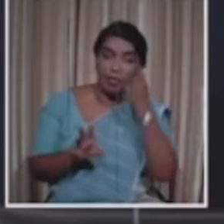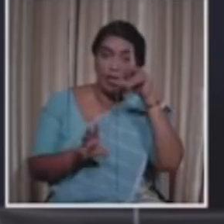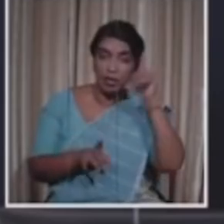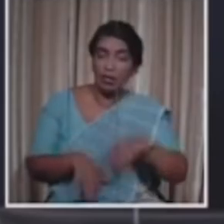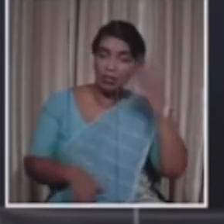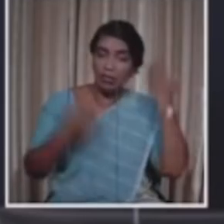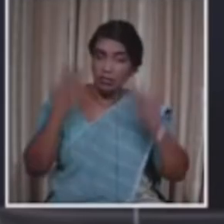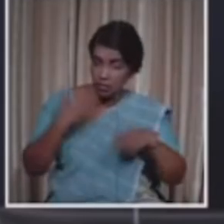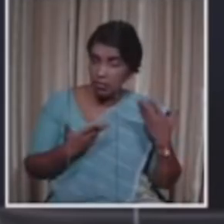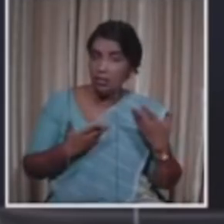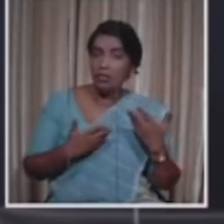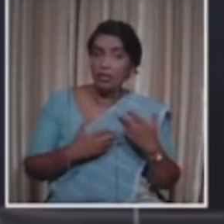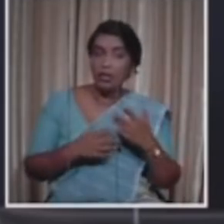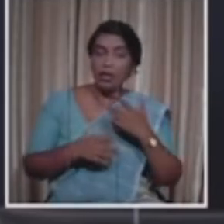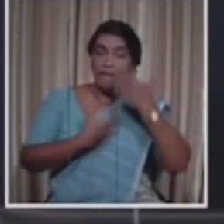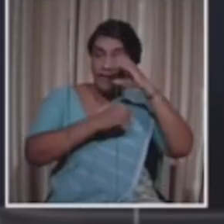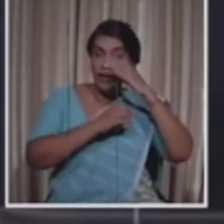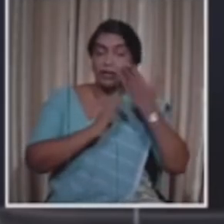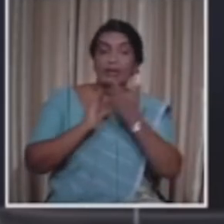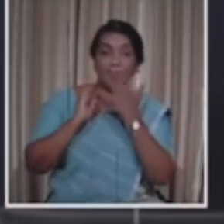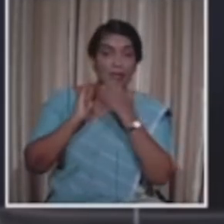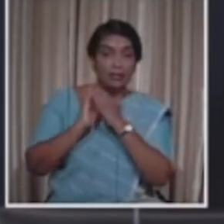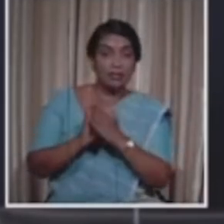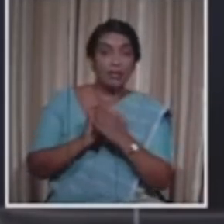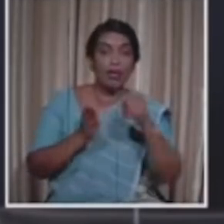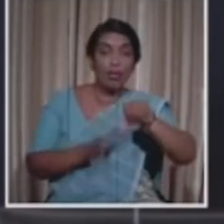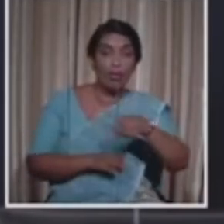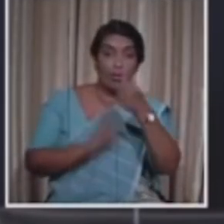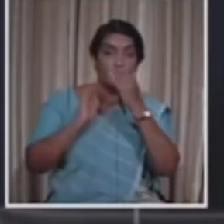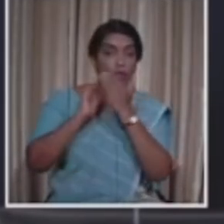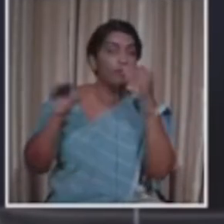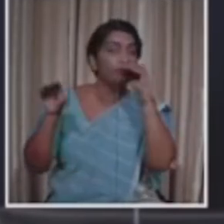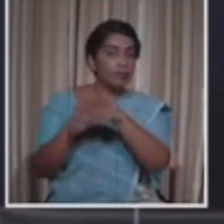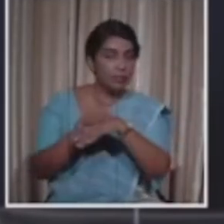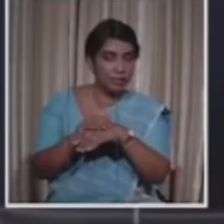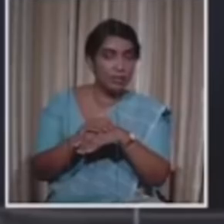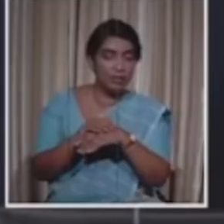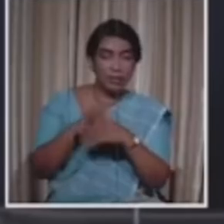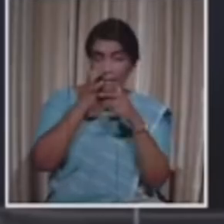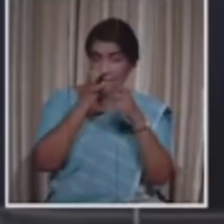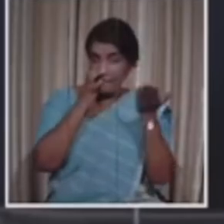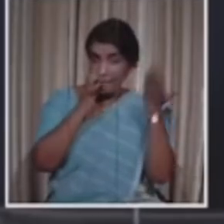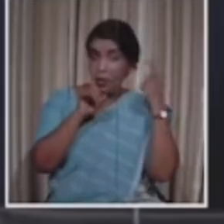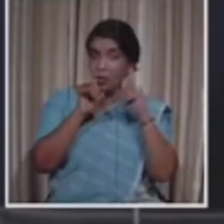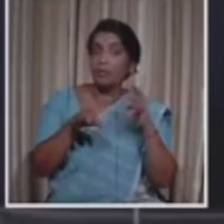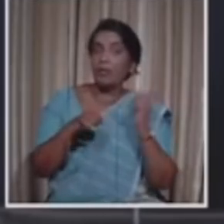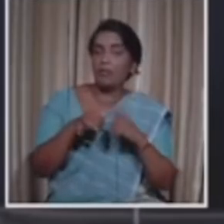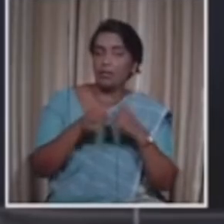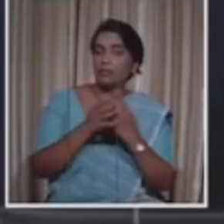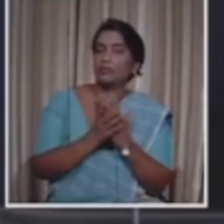අහිමි වුණා. විද්‍යෝදය විද්‍යාලංකාර පිරිවෙන් කුණෘත්ථාපන මධ්‍යස්ථාන වුණා. එදා එහෙමයි ප්‍රශ්න ඉවර